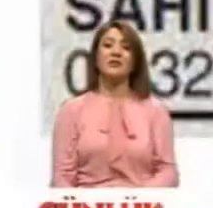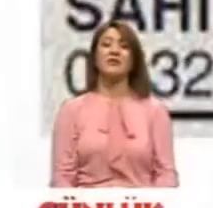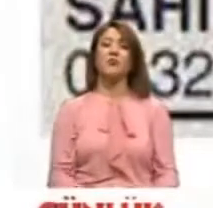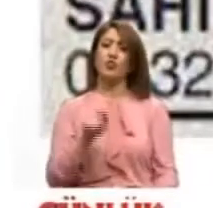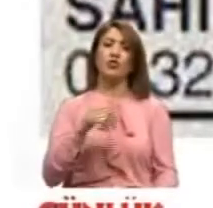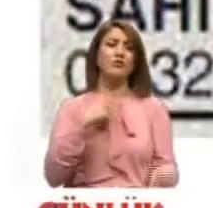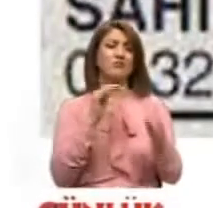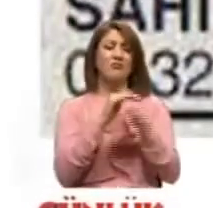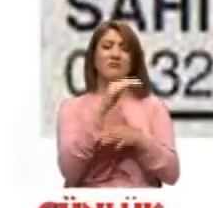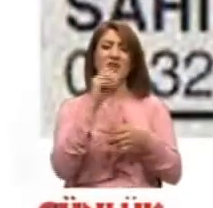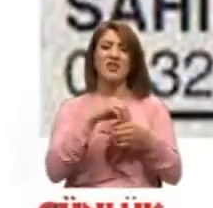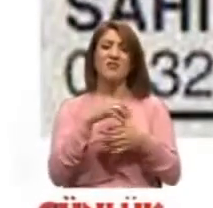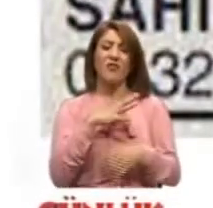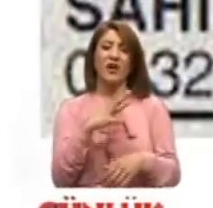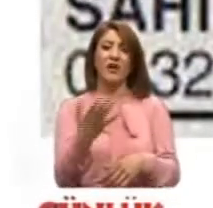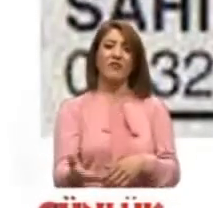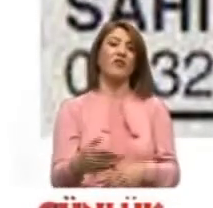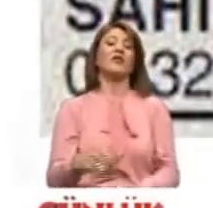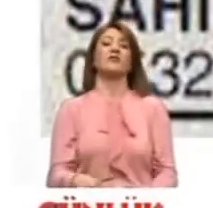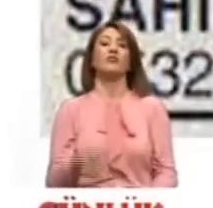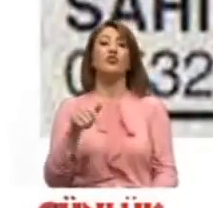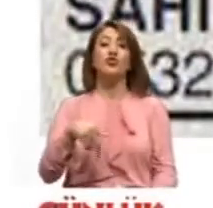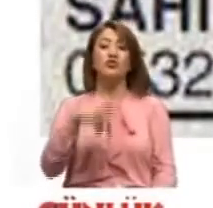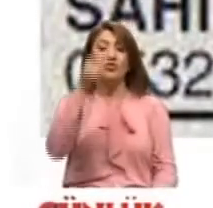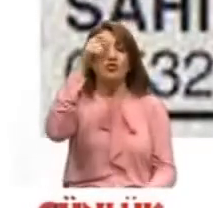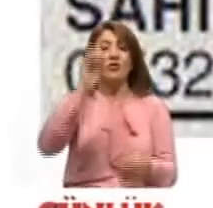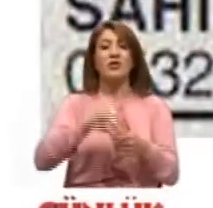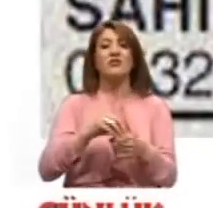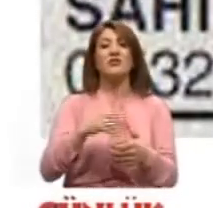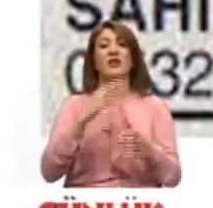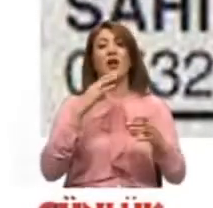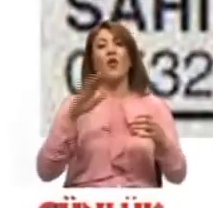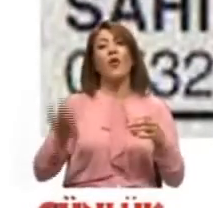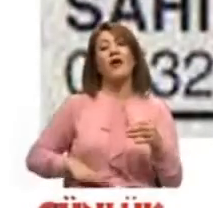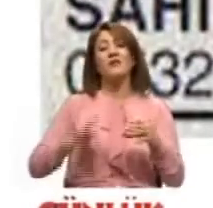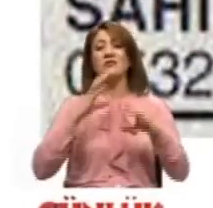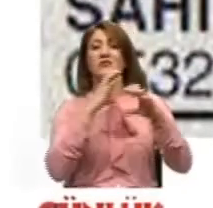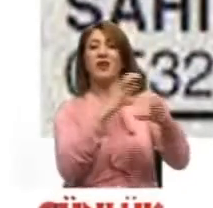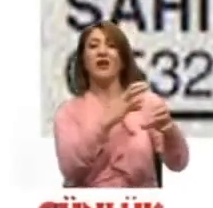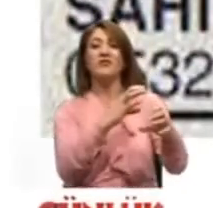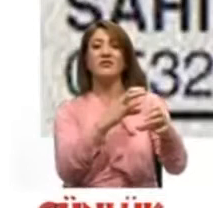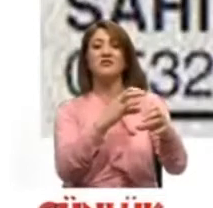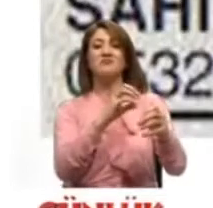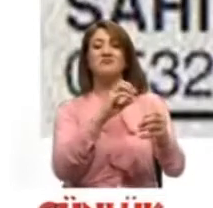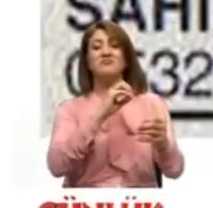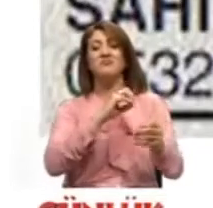Yaşıyorsundur. Yani öğrenci servisi aslında çok ciddi bir kriz bu ülkede. Doğru. Doğru. Çok ayrı bir sektör ama.